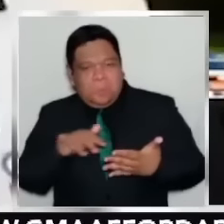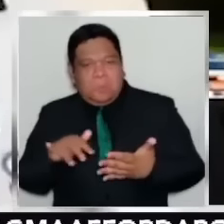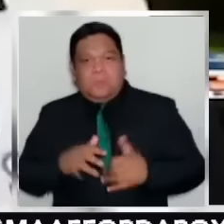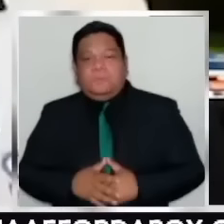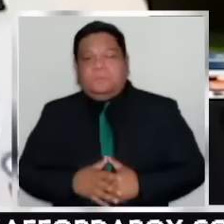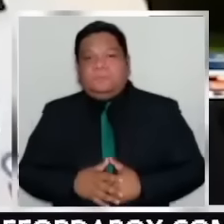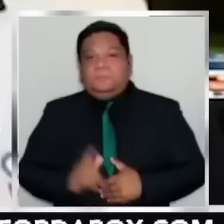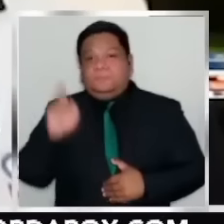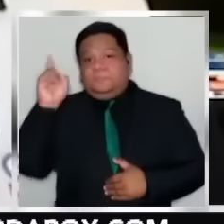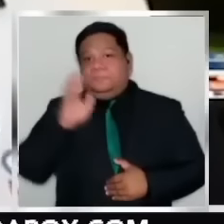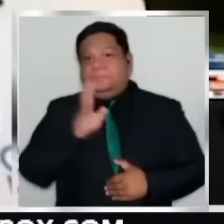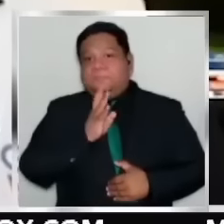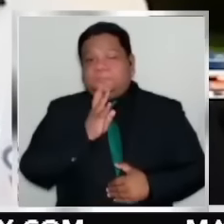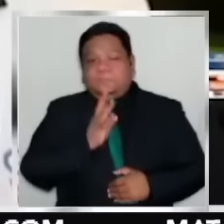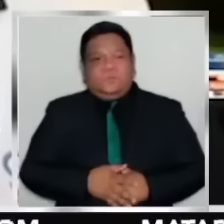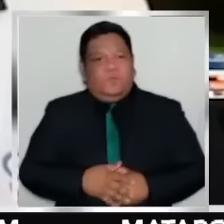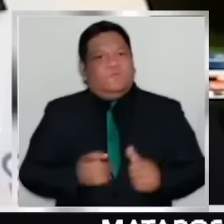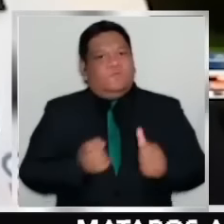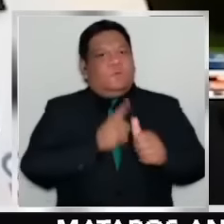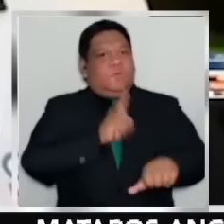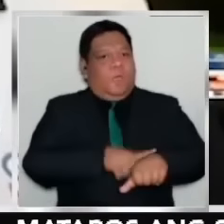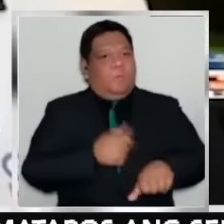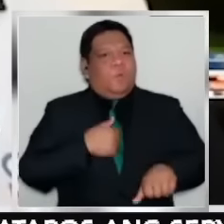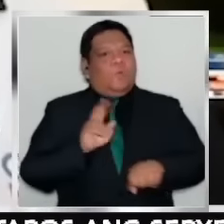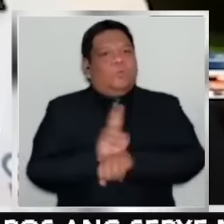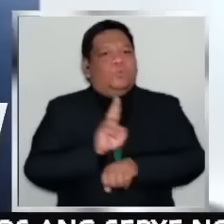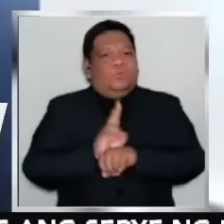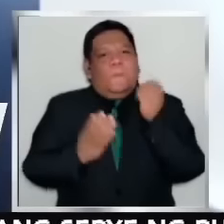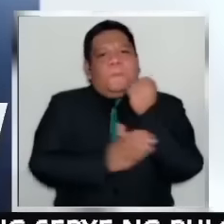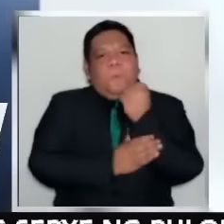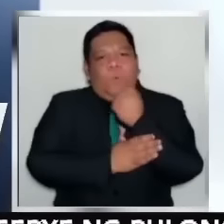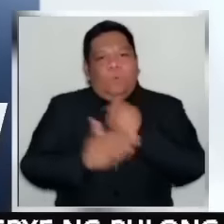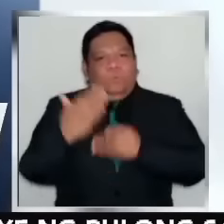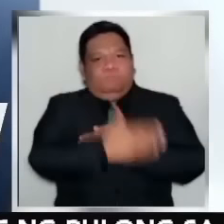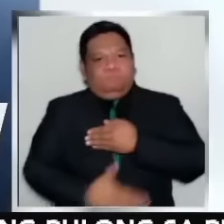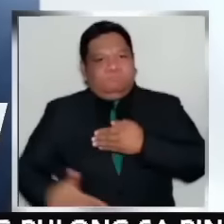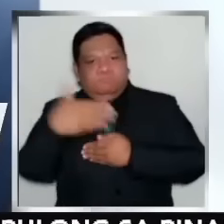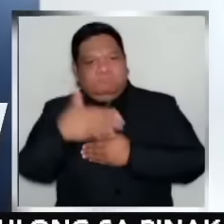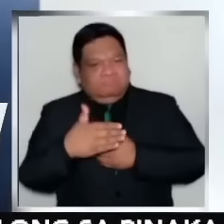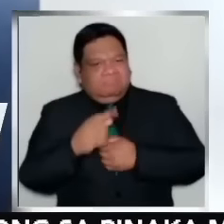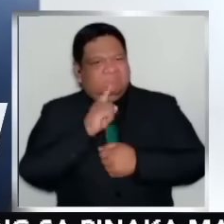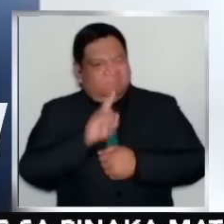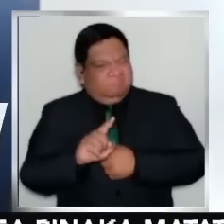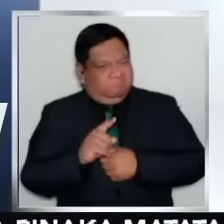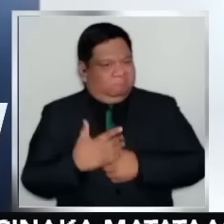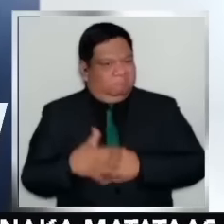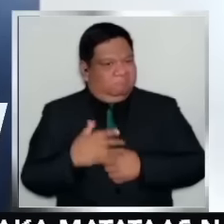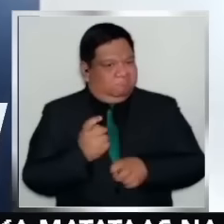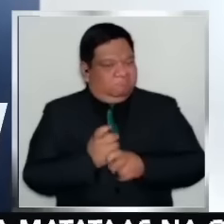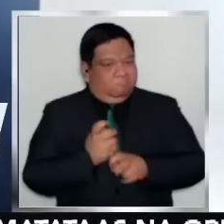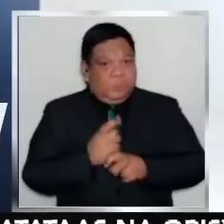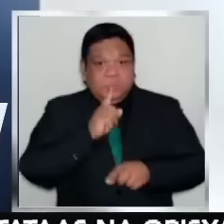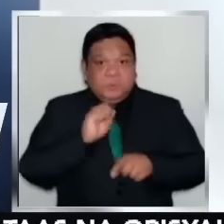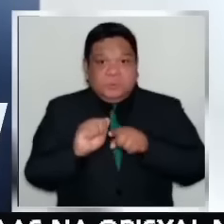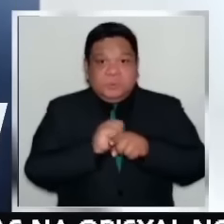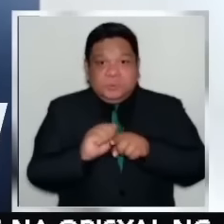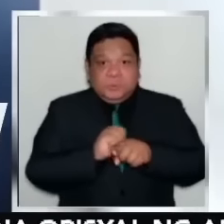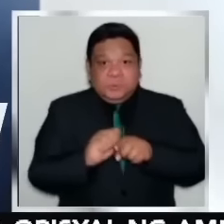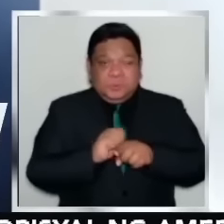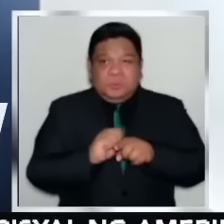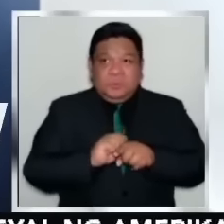ng bamboo shield and super tricky po niya para sa akin. Ang training namin is sa isang araw, 2 programs po